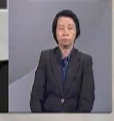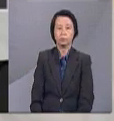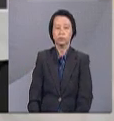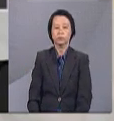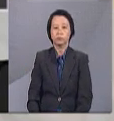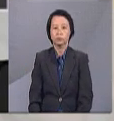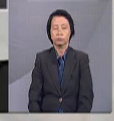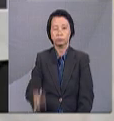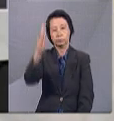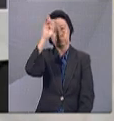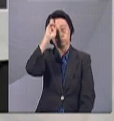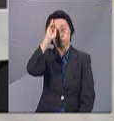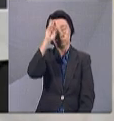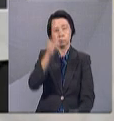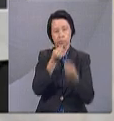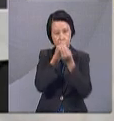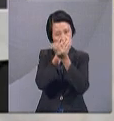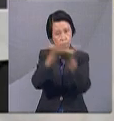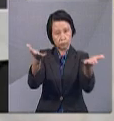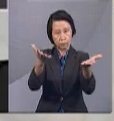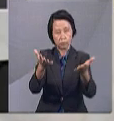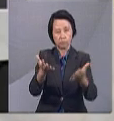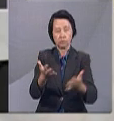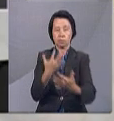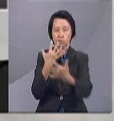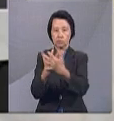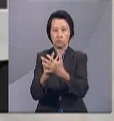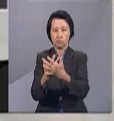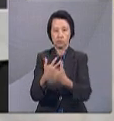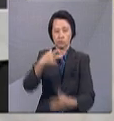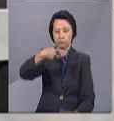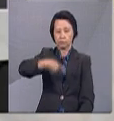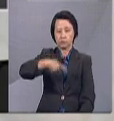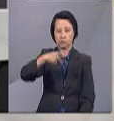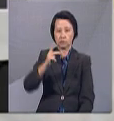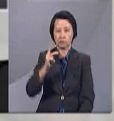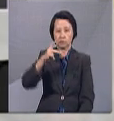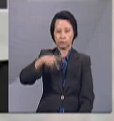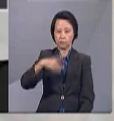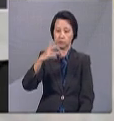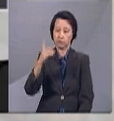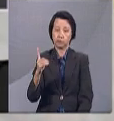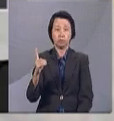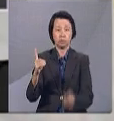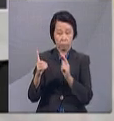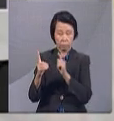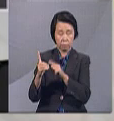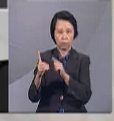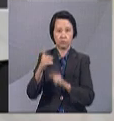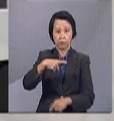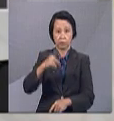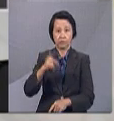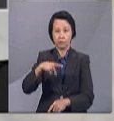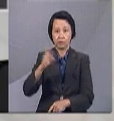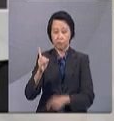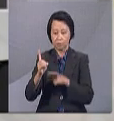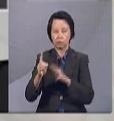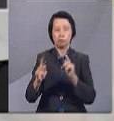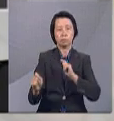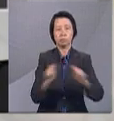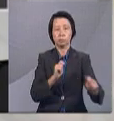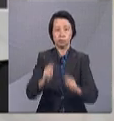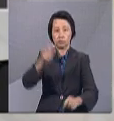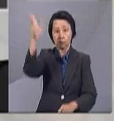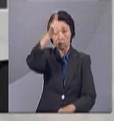seperti makluman umum perintah kawalan pergerakan diperketat kan merupakan satu tindakan kerajaan